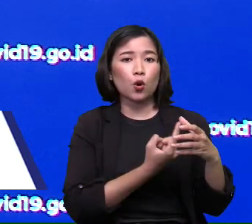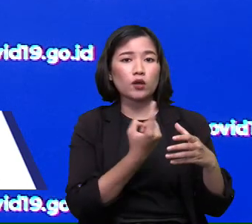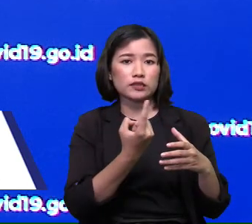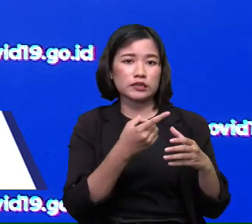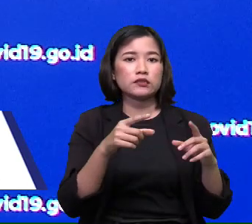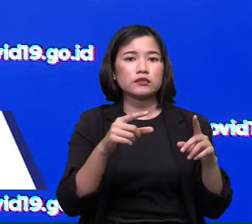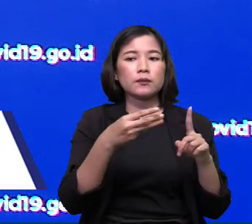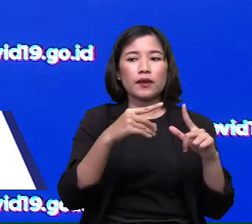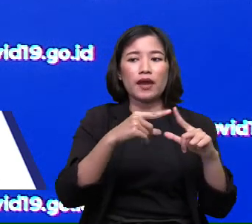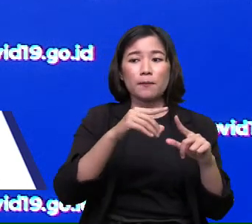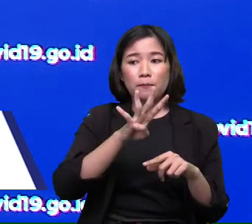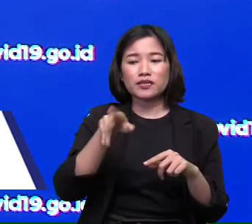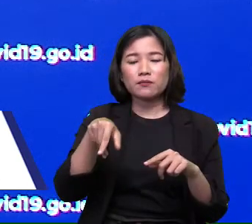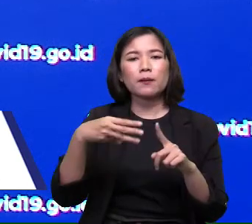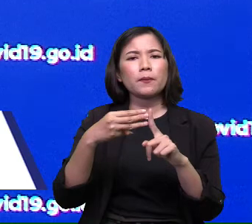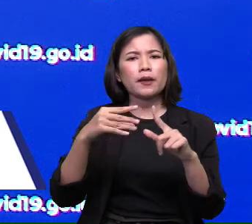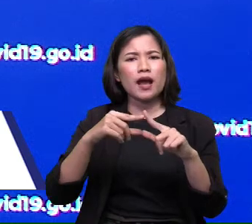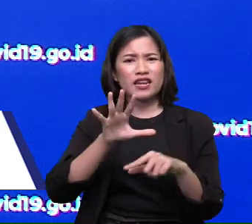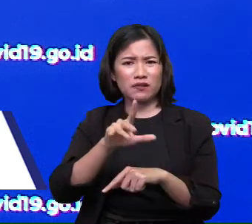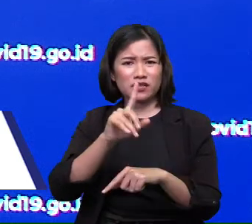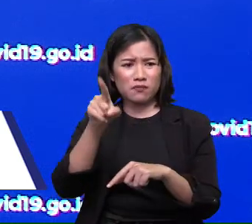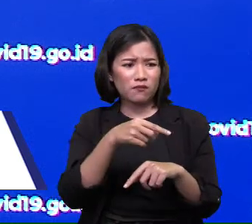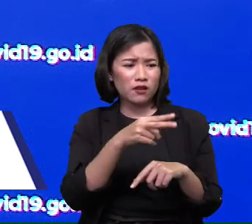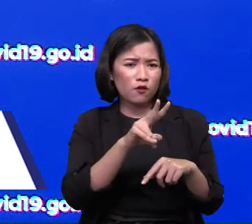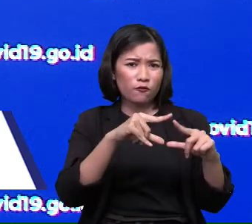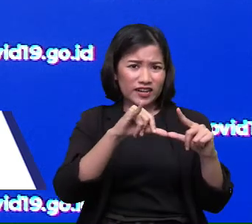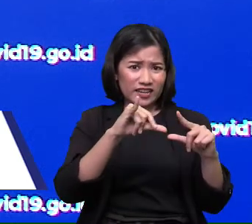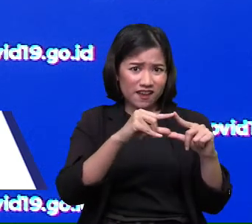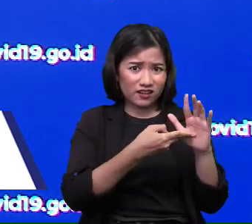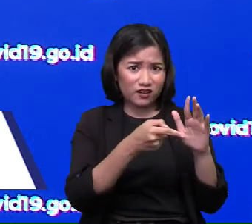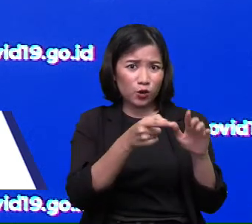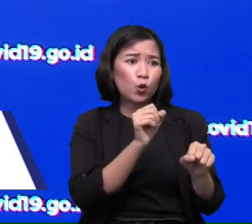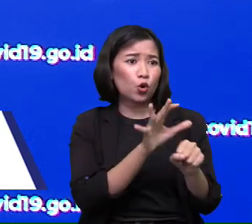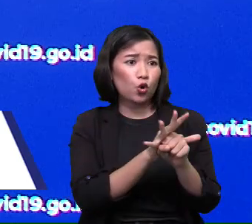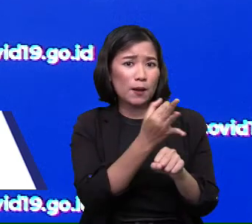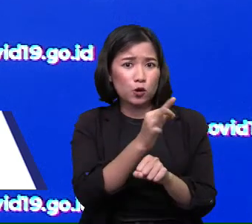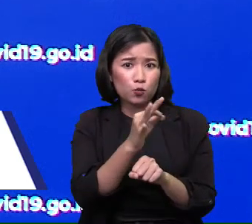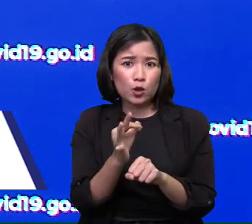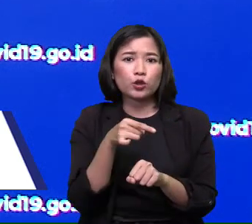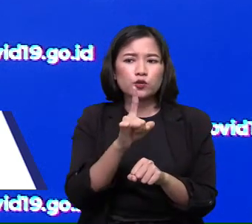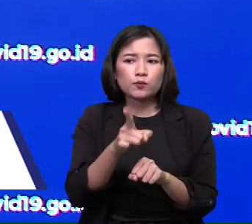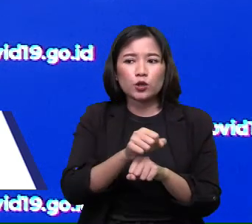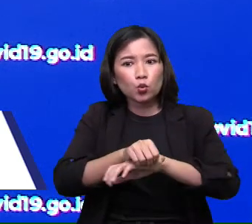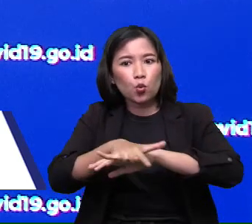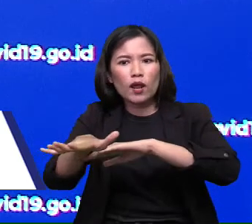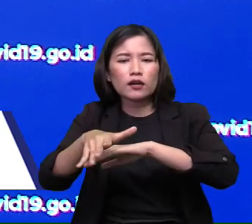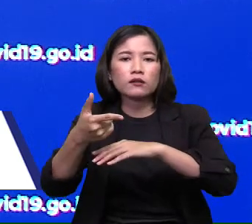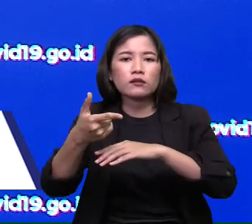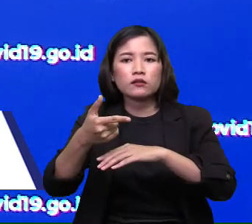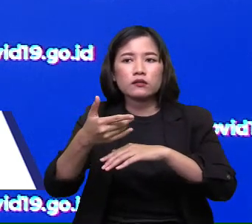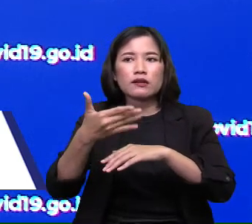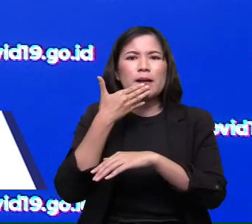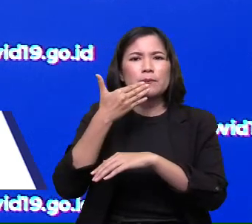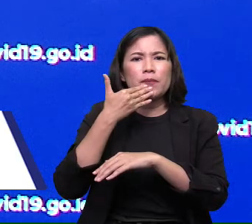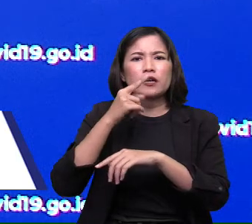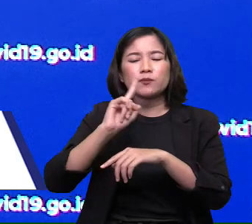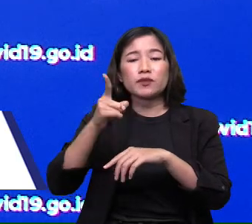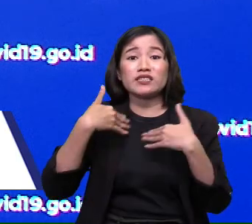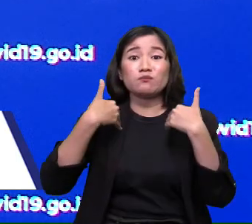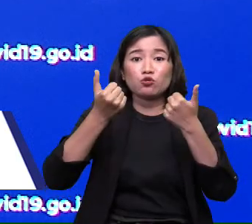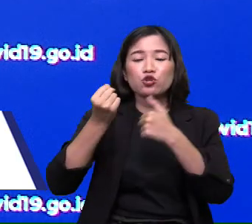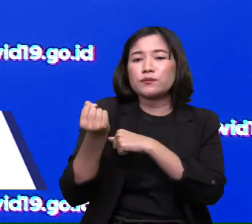apakah ada perubahan mengingat kedua varian tersebut disebut lebih menular namun sembuhnya lebih cepat Baik